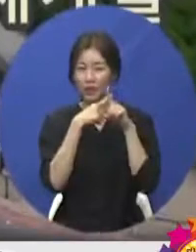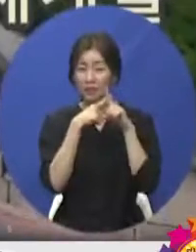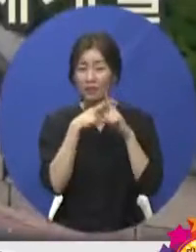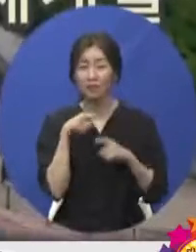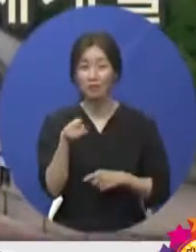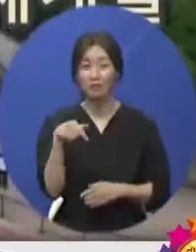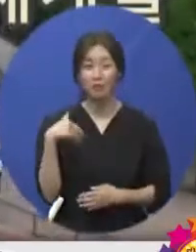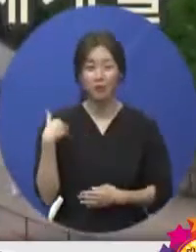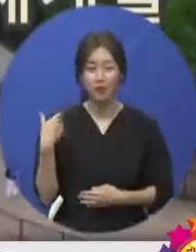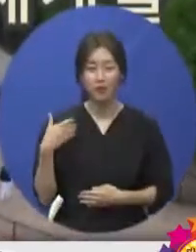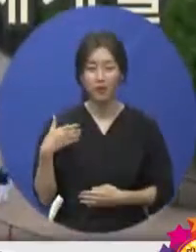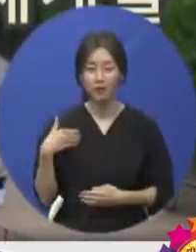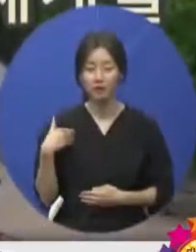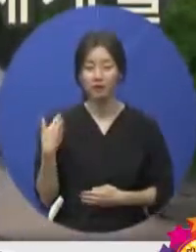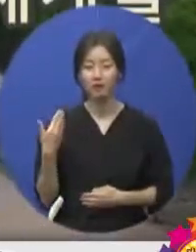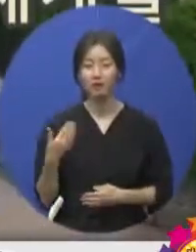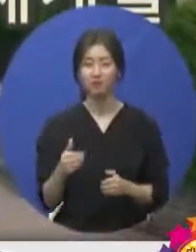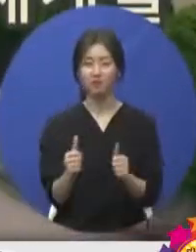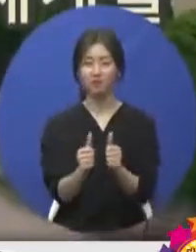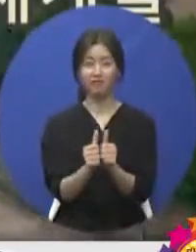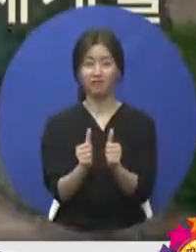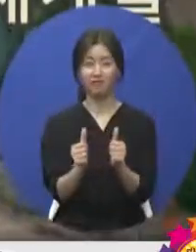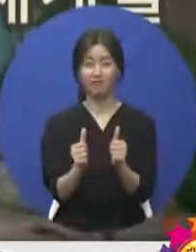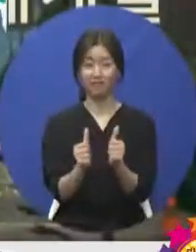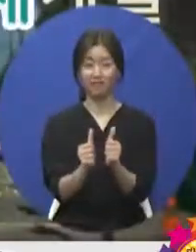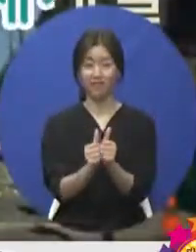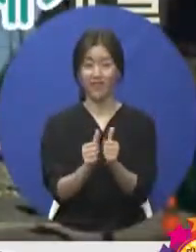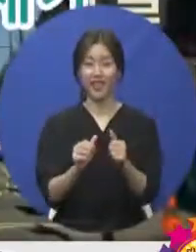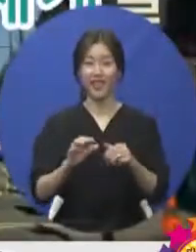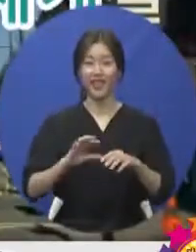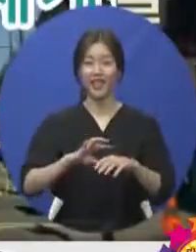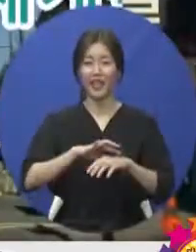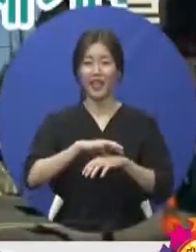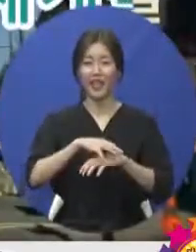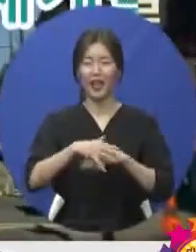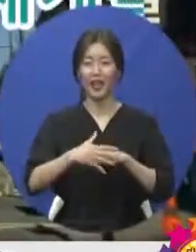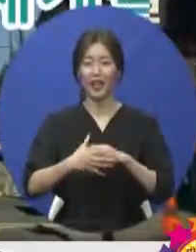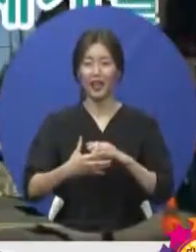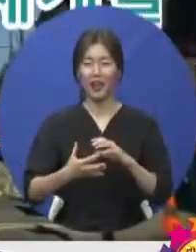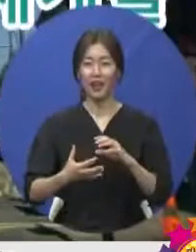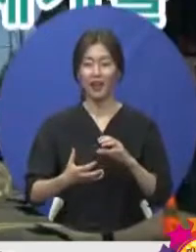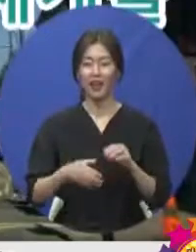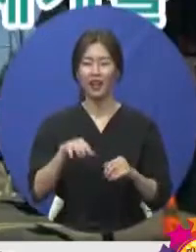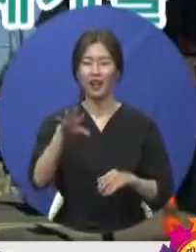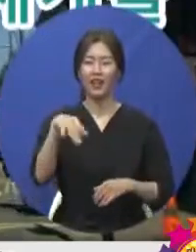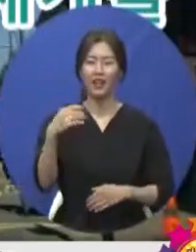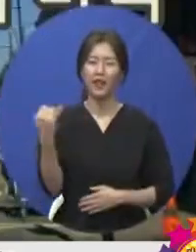의리를 모르고 남자의 세계를